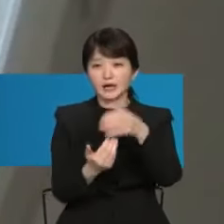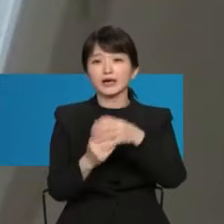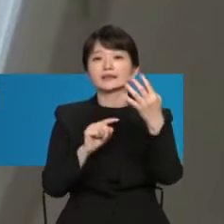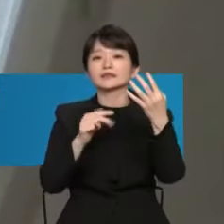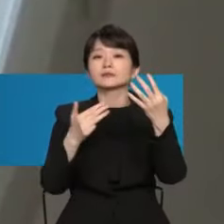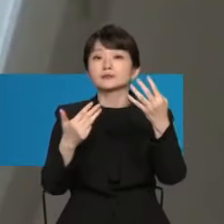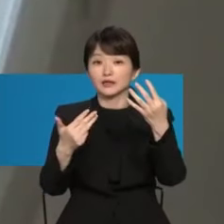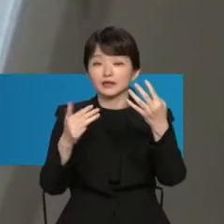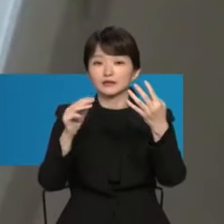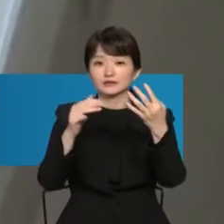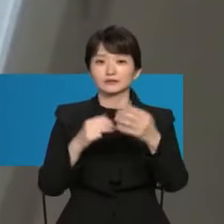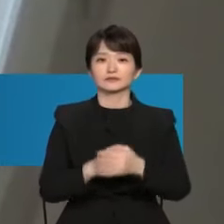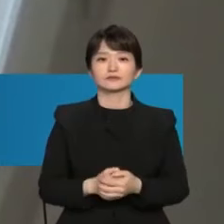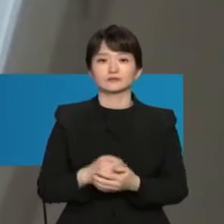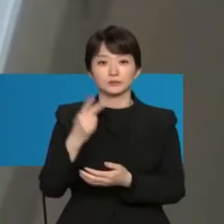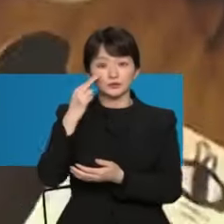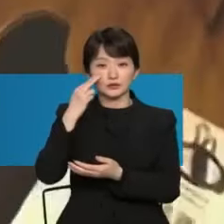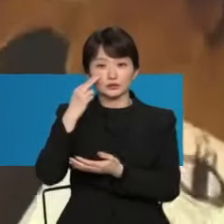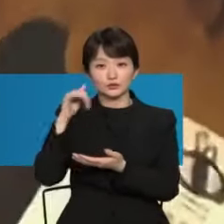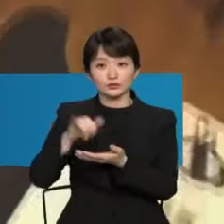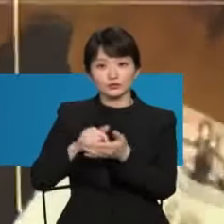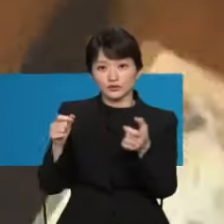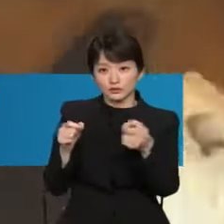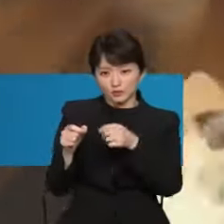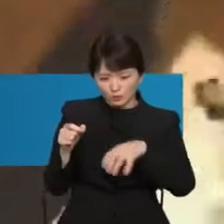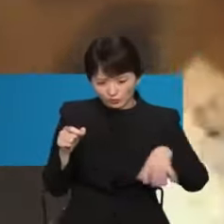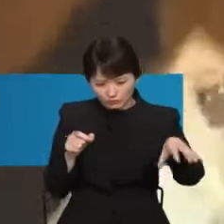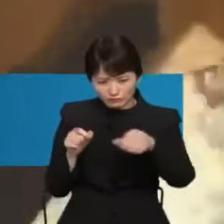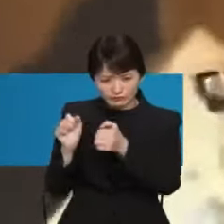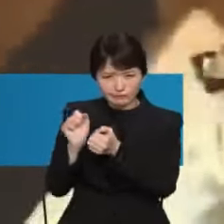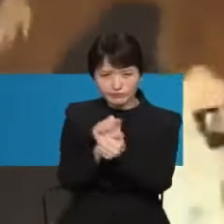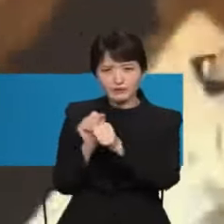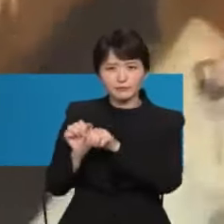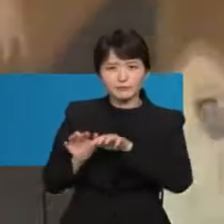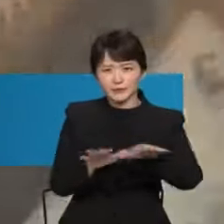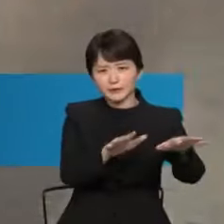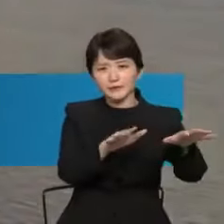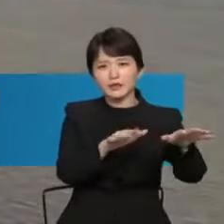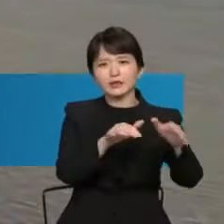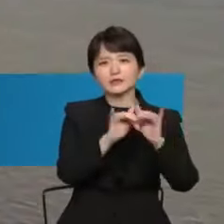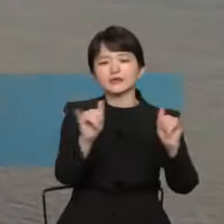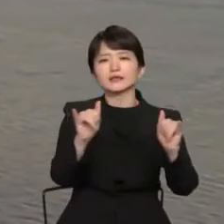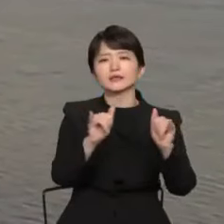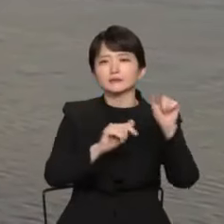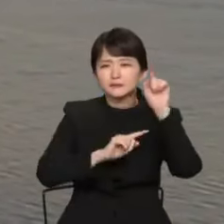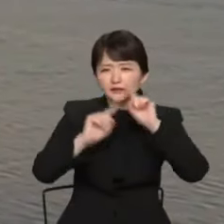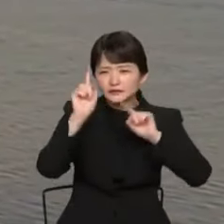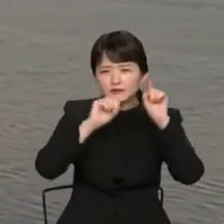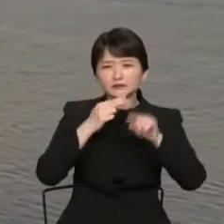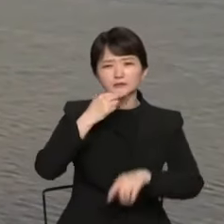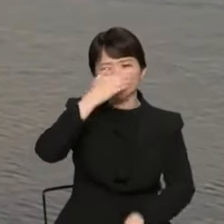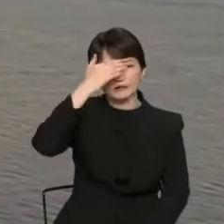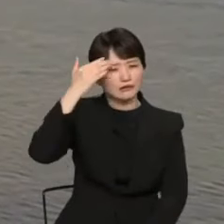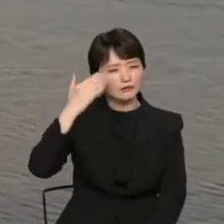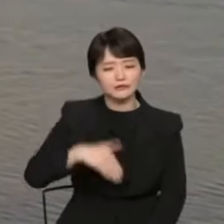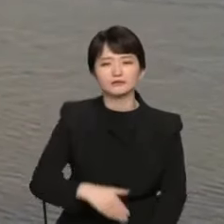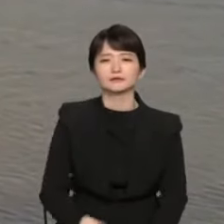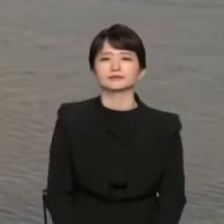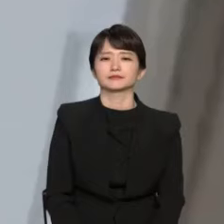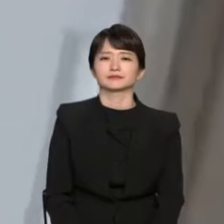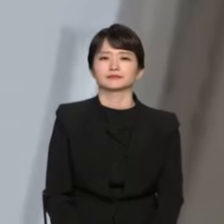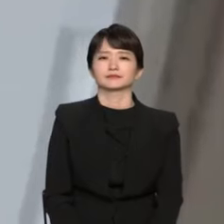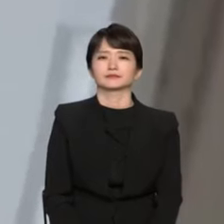났습니다. 뉴욕을 비롯한 근처 곳곳에서 진동이 느껴졌는데 다행히 인명피해는 없었습니다. 홍지은 특파원입니다.